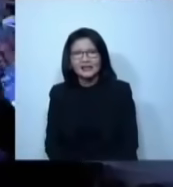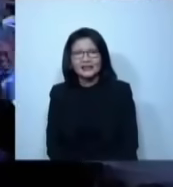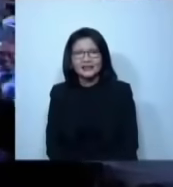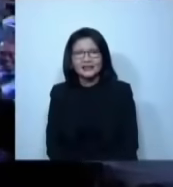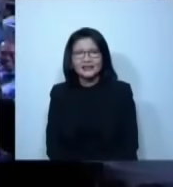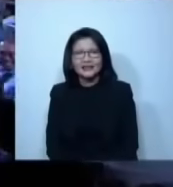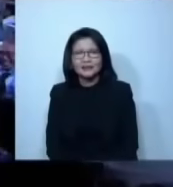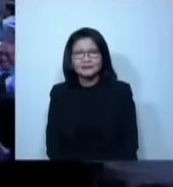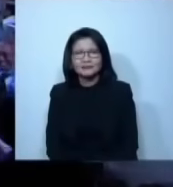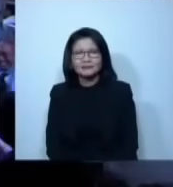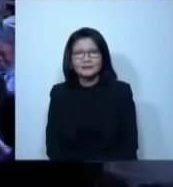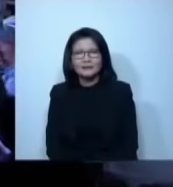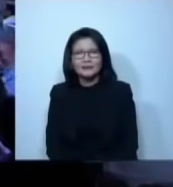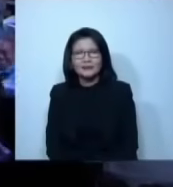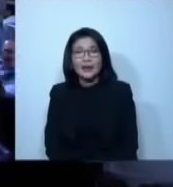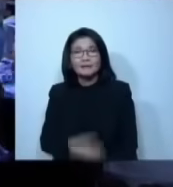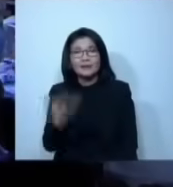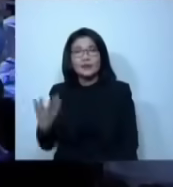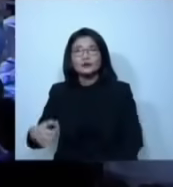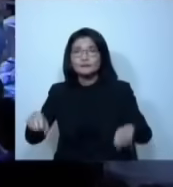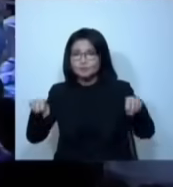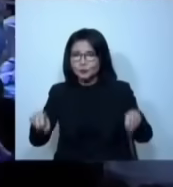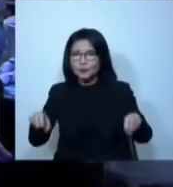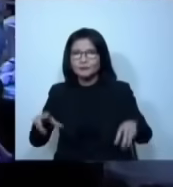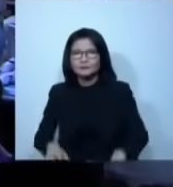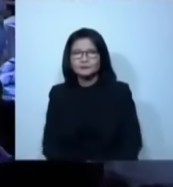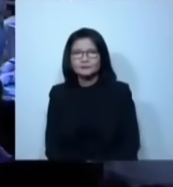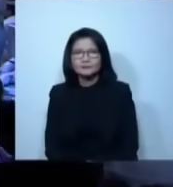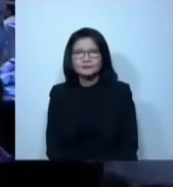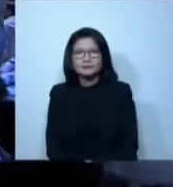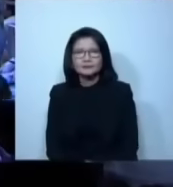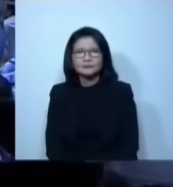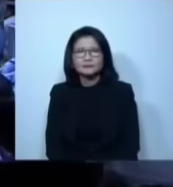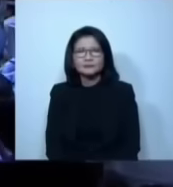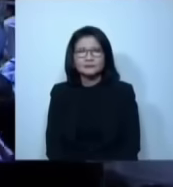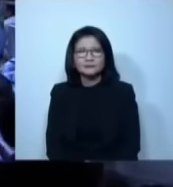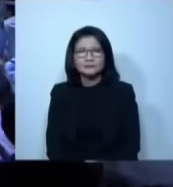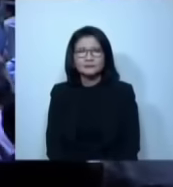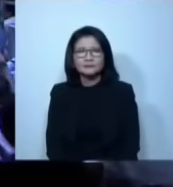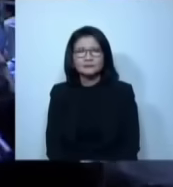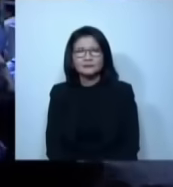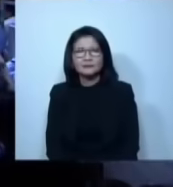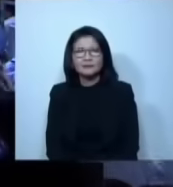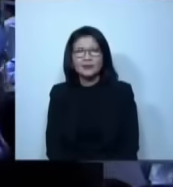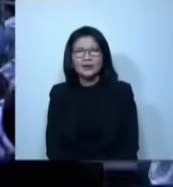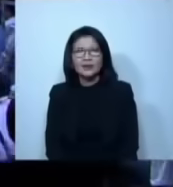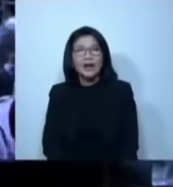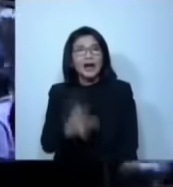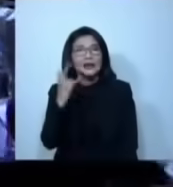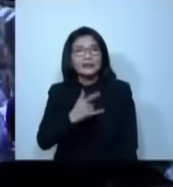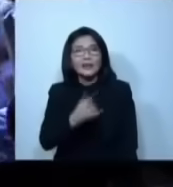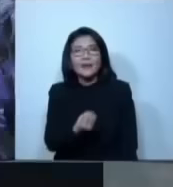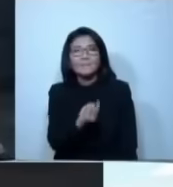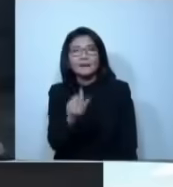ke tempat ya kami persilakan Bapak untuk kembali ke tempat ya kita masih ada